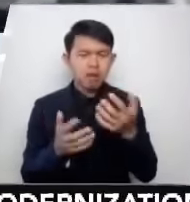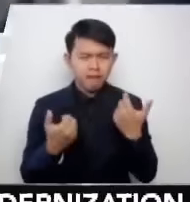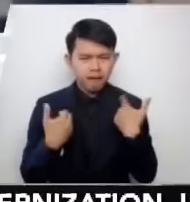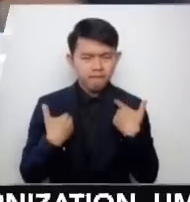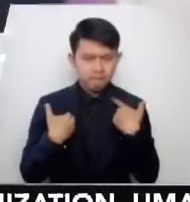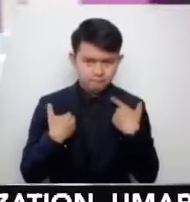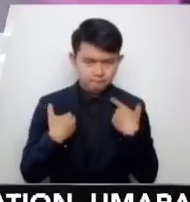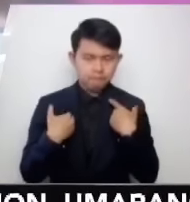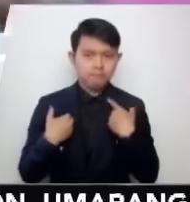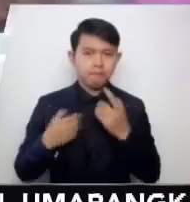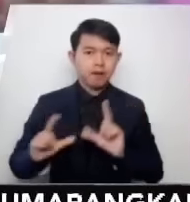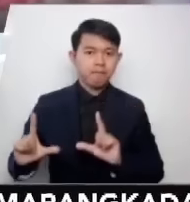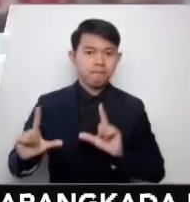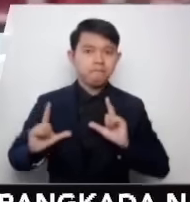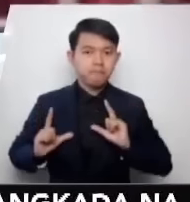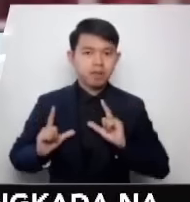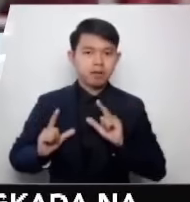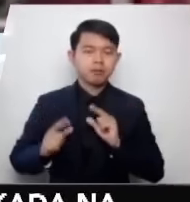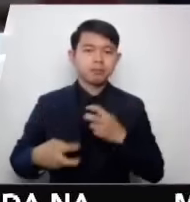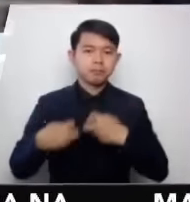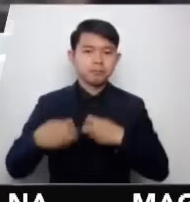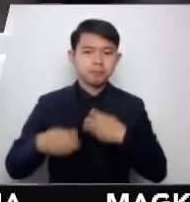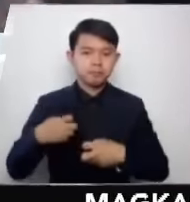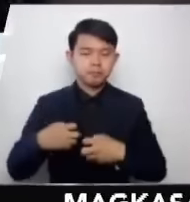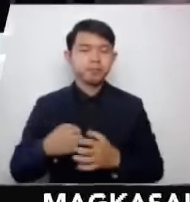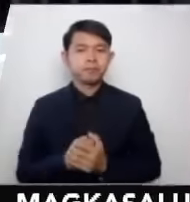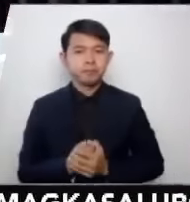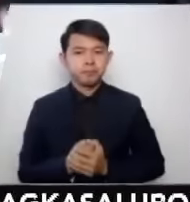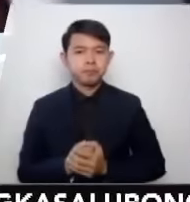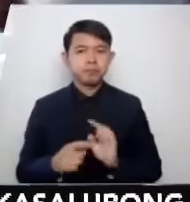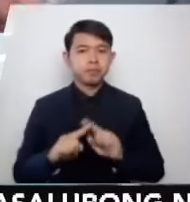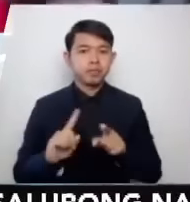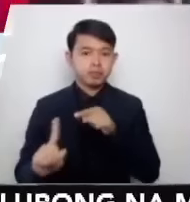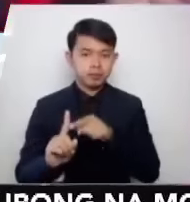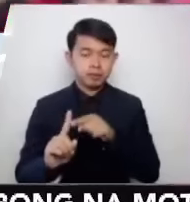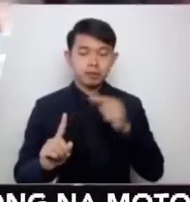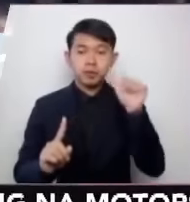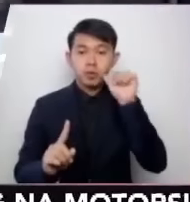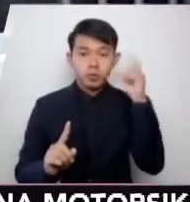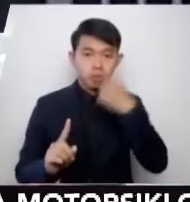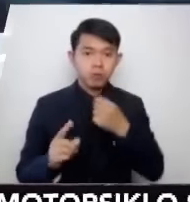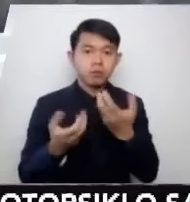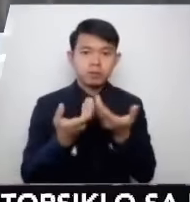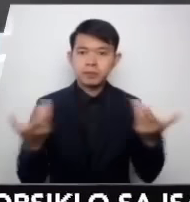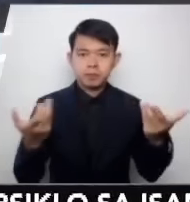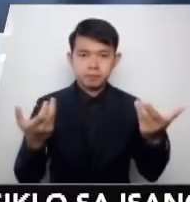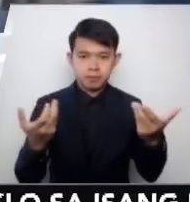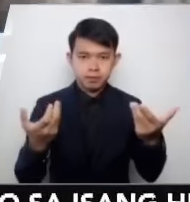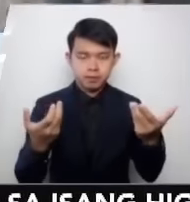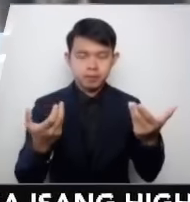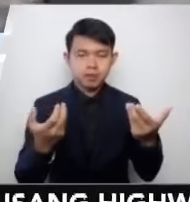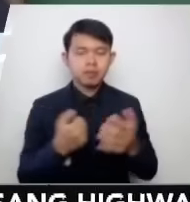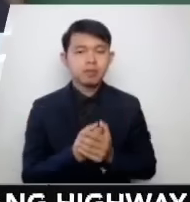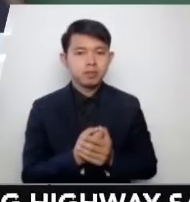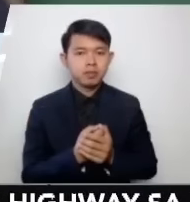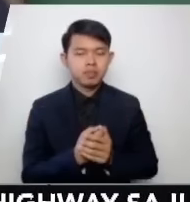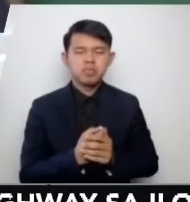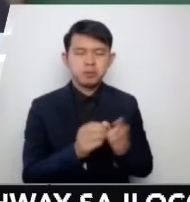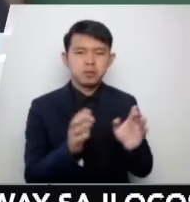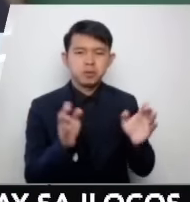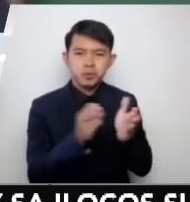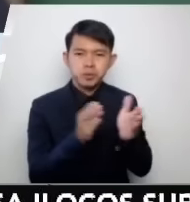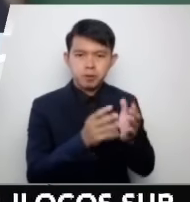alkalde. Ia-isolate daw si Guo kasama ang tatlong inmate na may tuberculosis sa maliit na selda. Isa sa ilalim